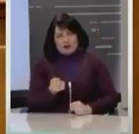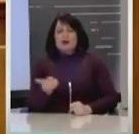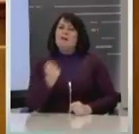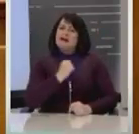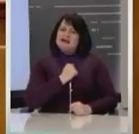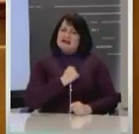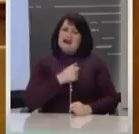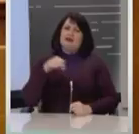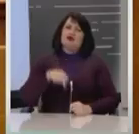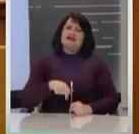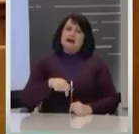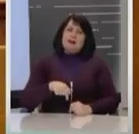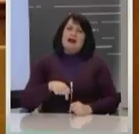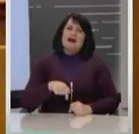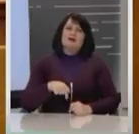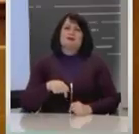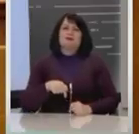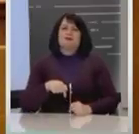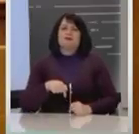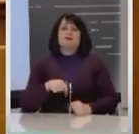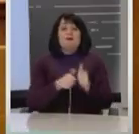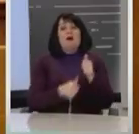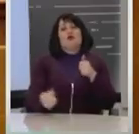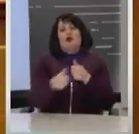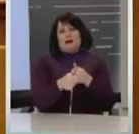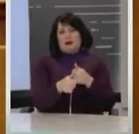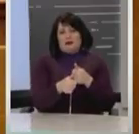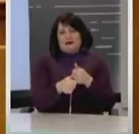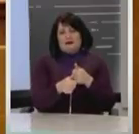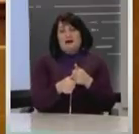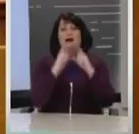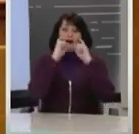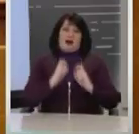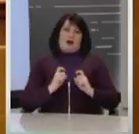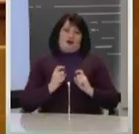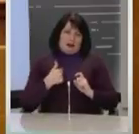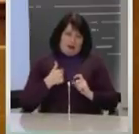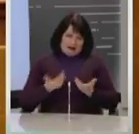ότι σήμερα αποτελεί προτεραιότητα και χρέος.